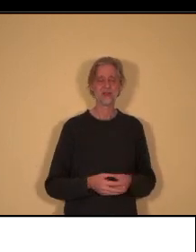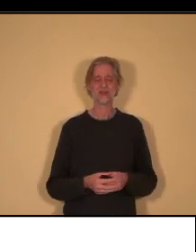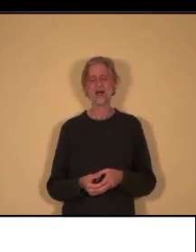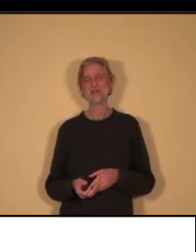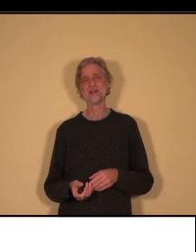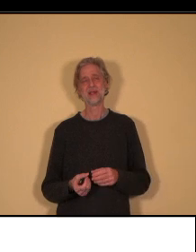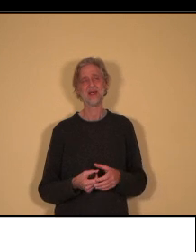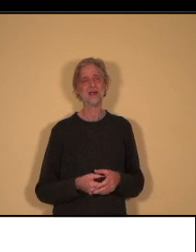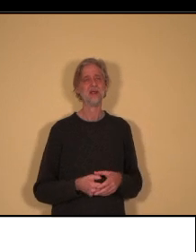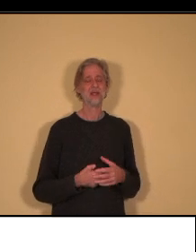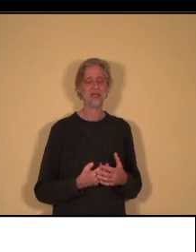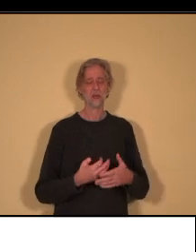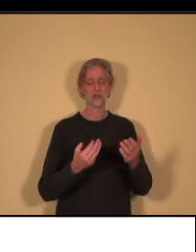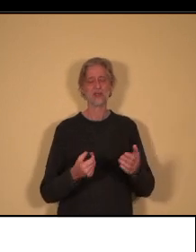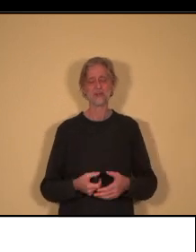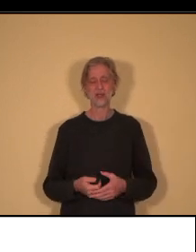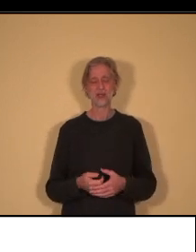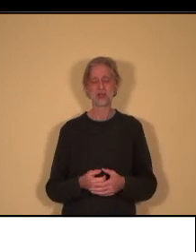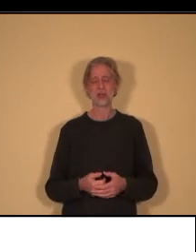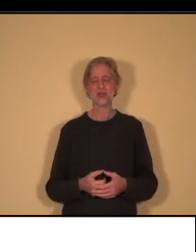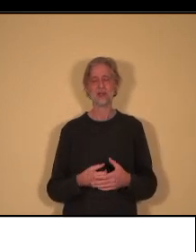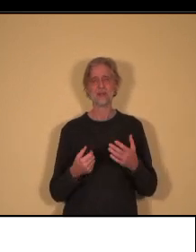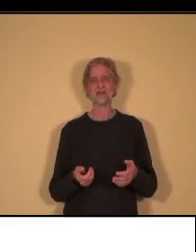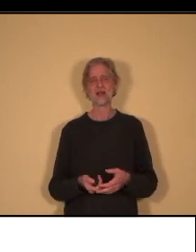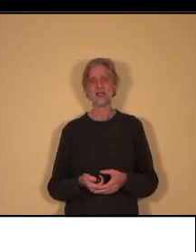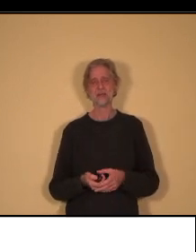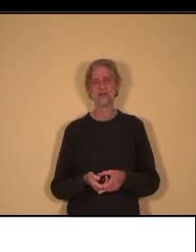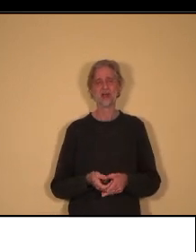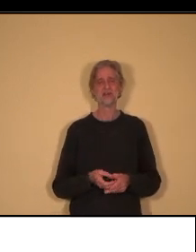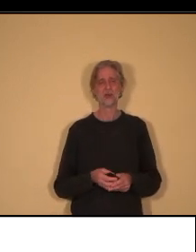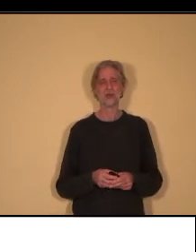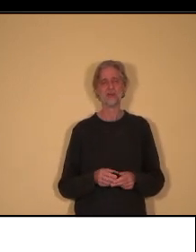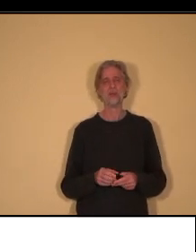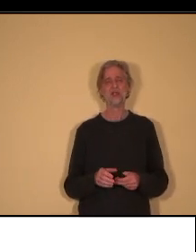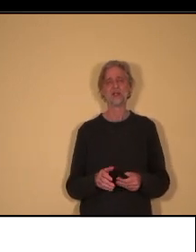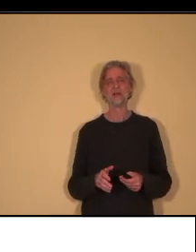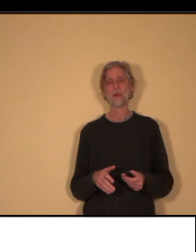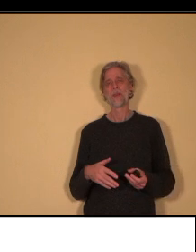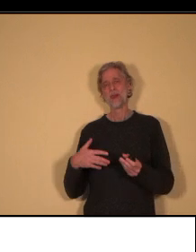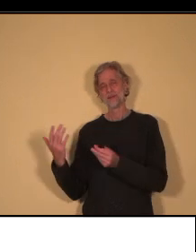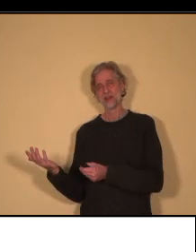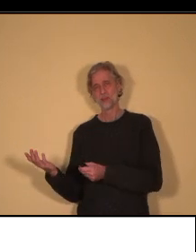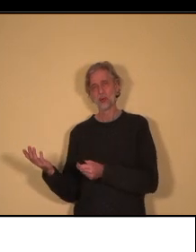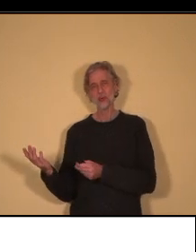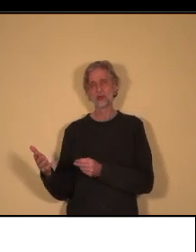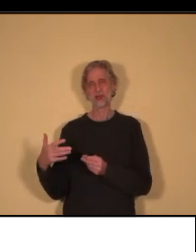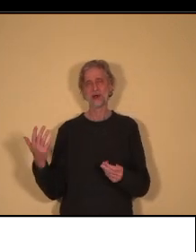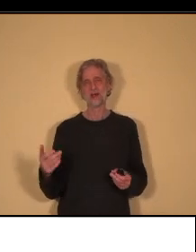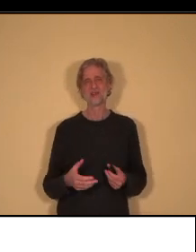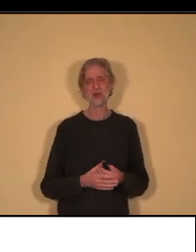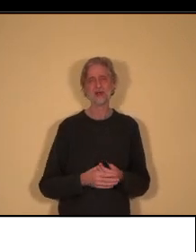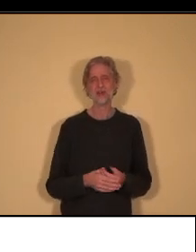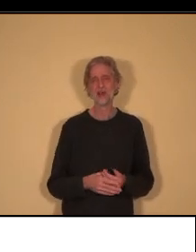weit auf der Seite der Edukte. Ich habe es hier ja schon als Gleichgewichtsreaktion formuliert. Da das Produkt